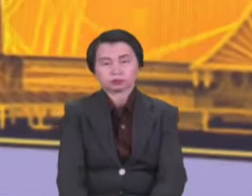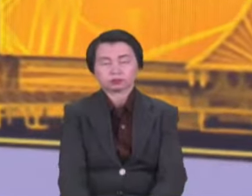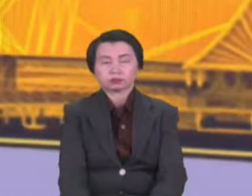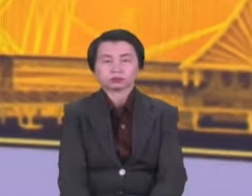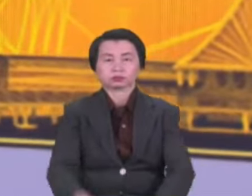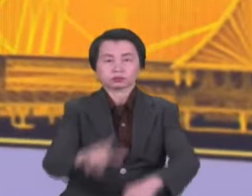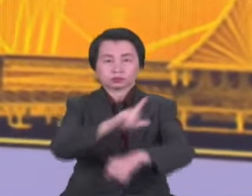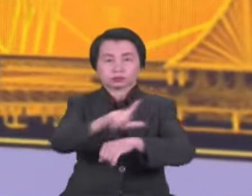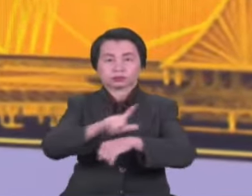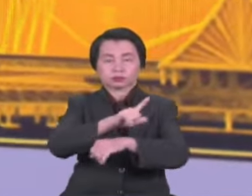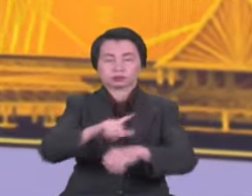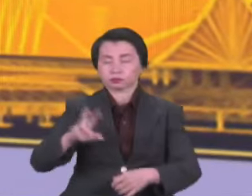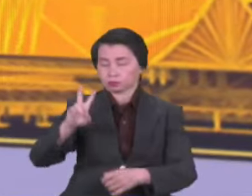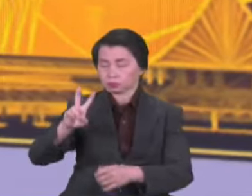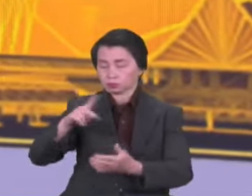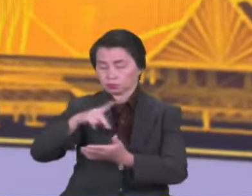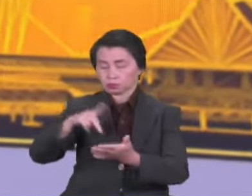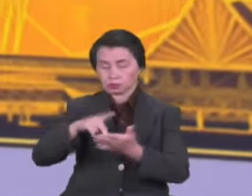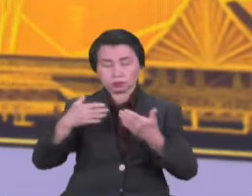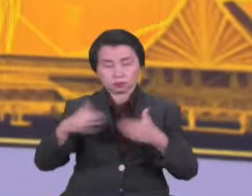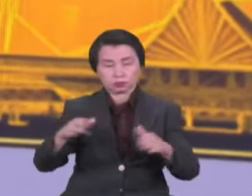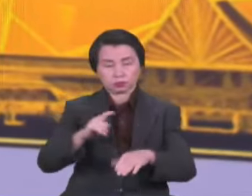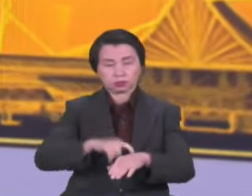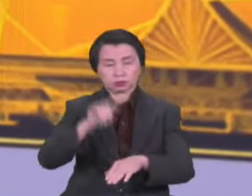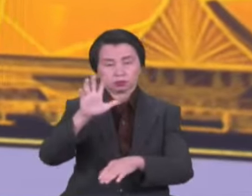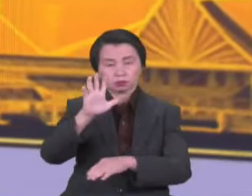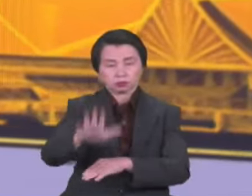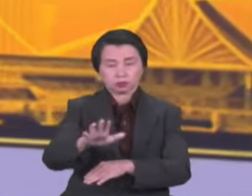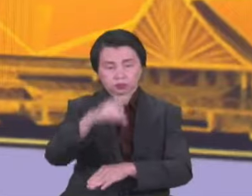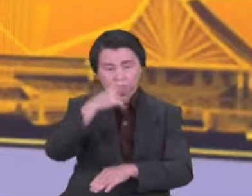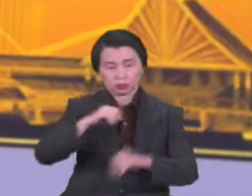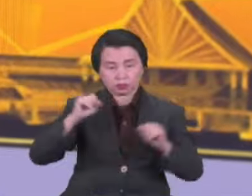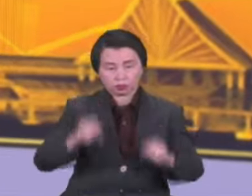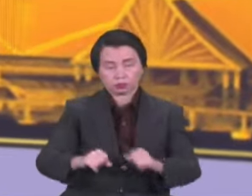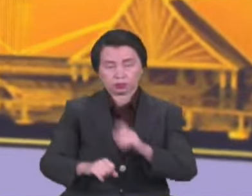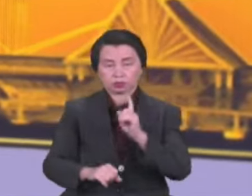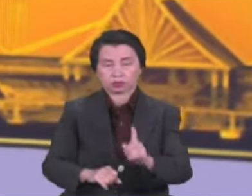Di Labuan, dua pusat mengundi awal dibuka sehingga 5 petang bagi membolehkan